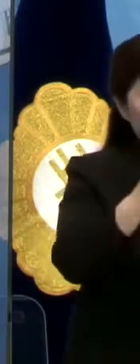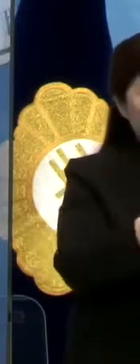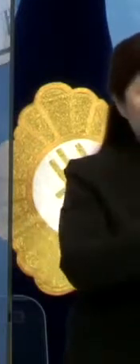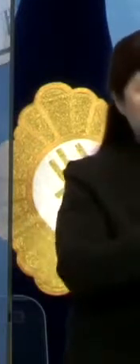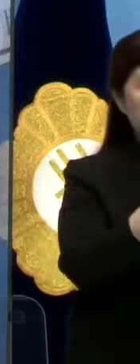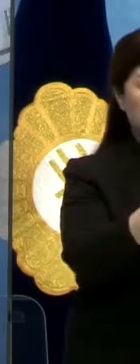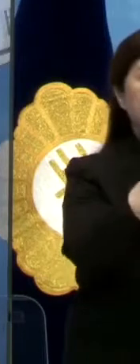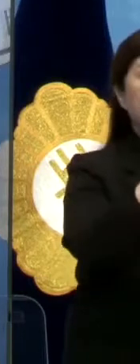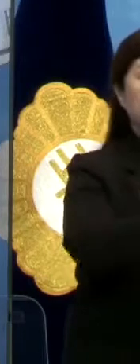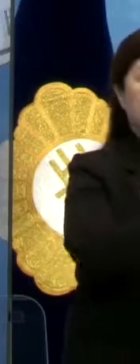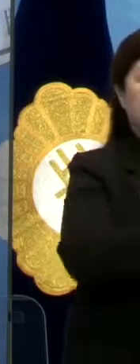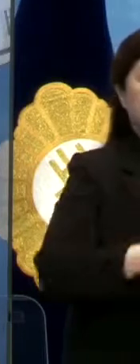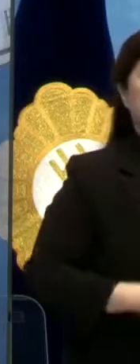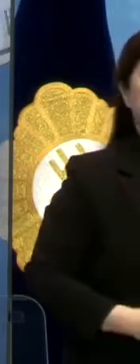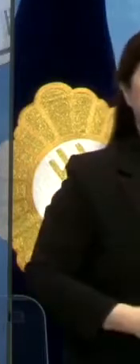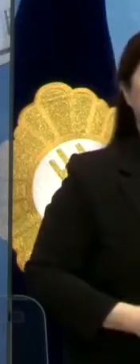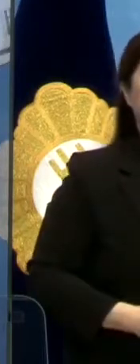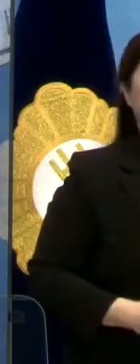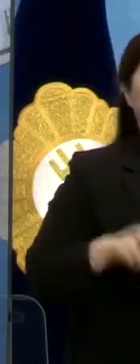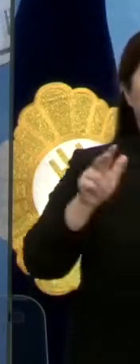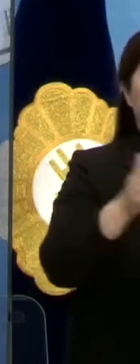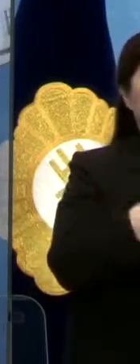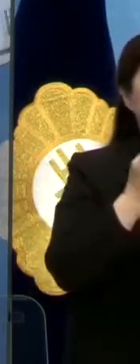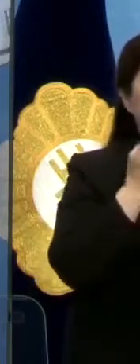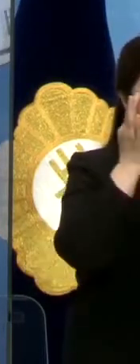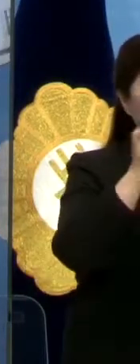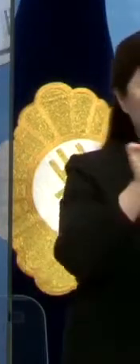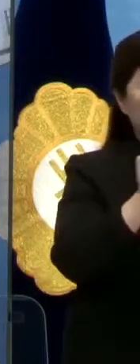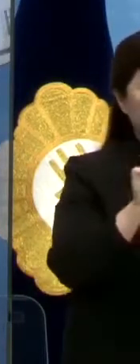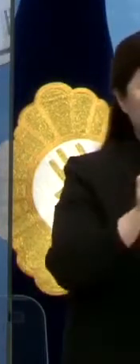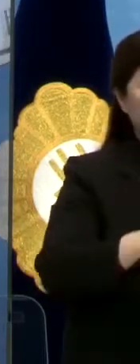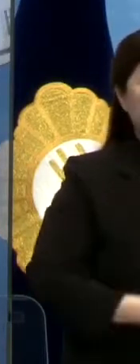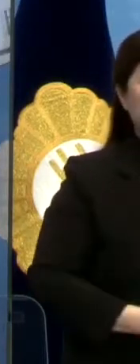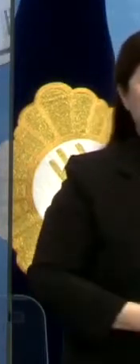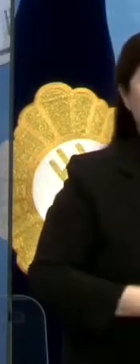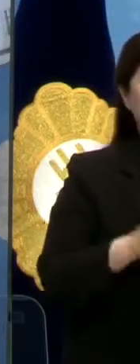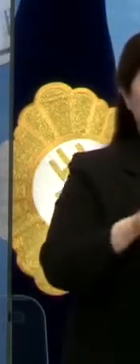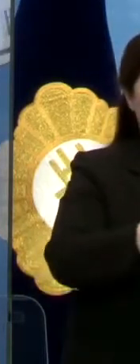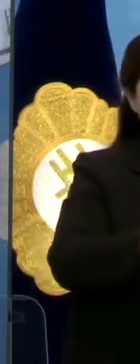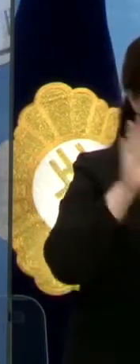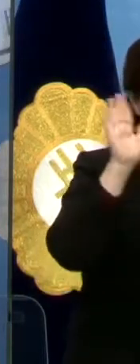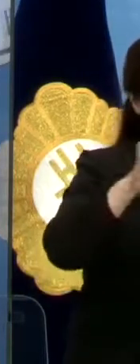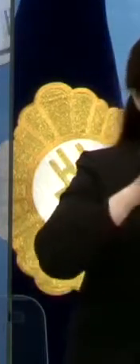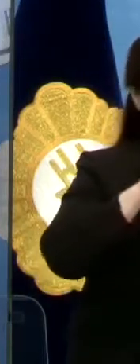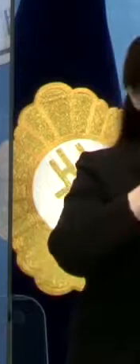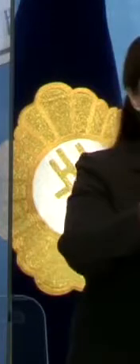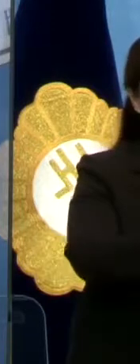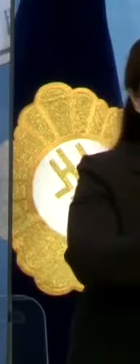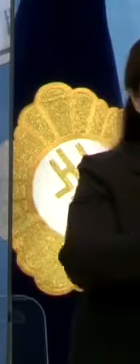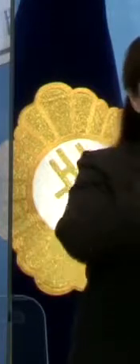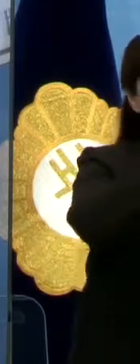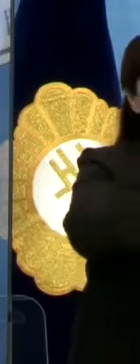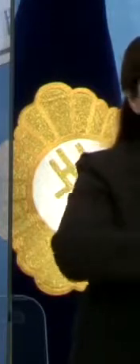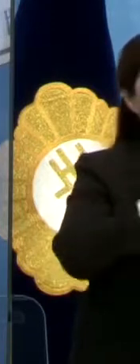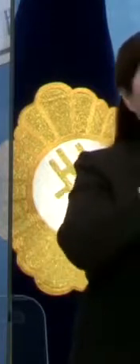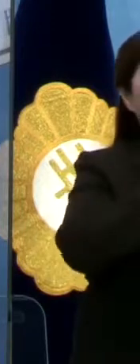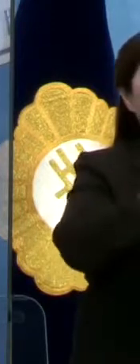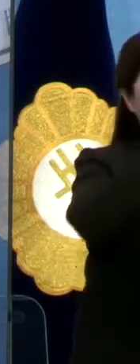것이었다고 밝혔습니다. 그동안의 노력은 헛되지 않았고 이 발걸음은 앞으로도 세계